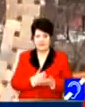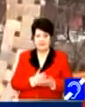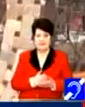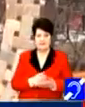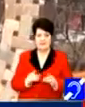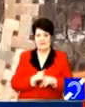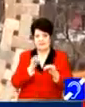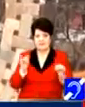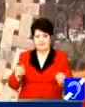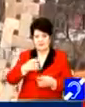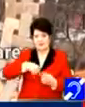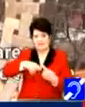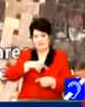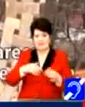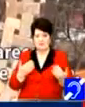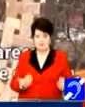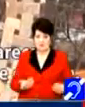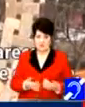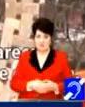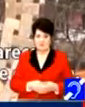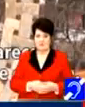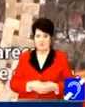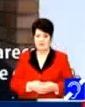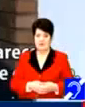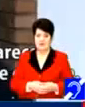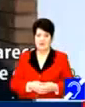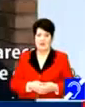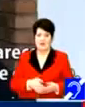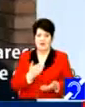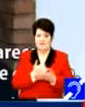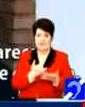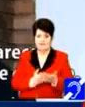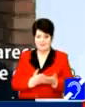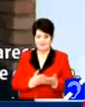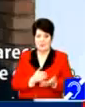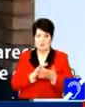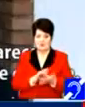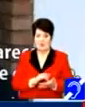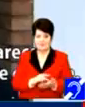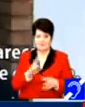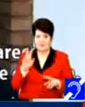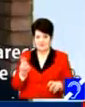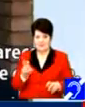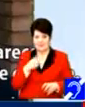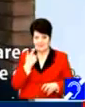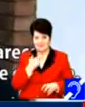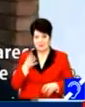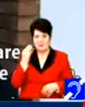în dezvoltarea afacerii. Сегодня винный туризм, как мы его назовем, очень востребован, потому